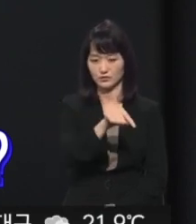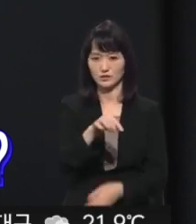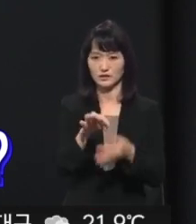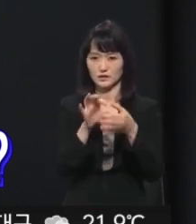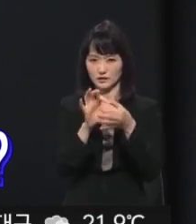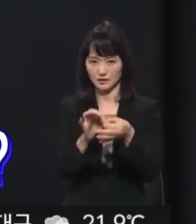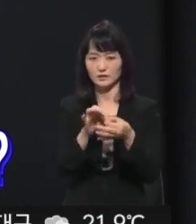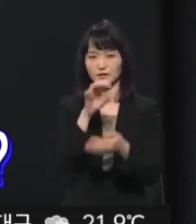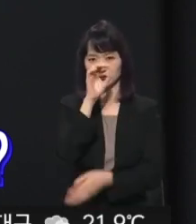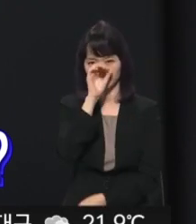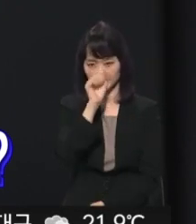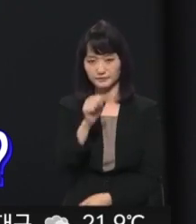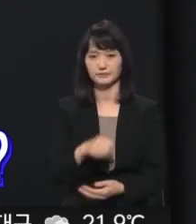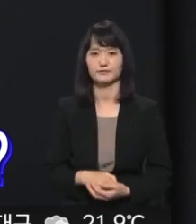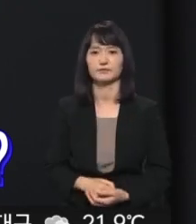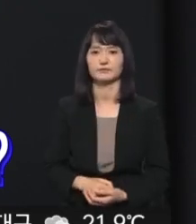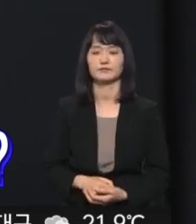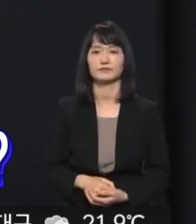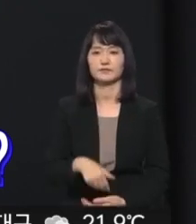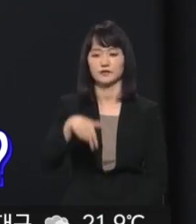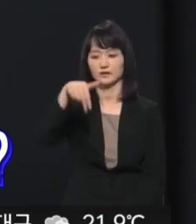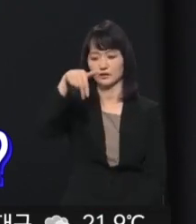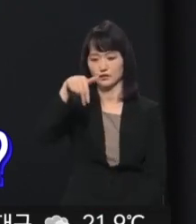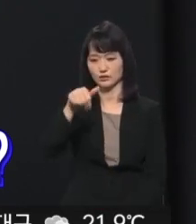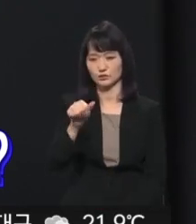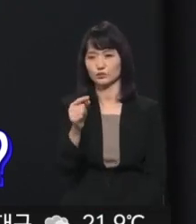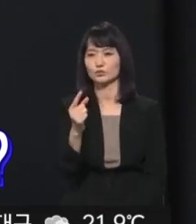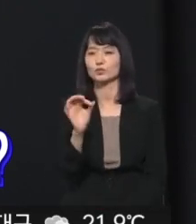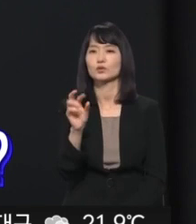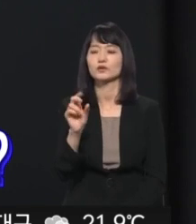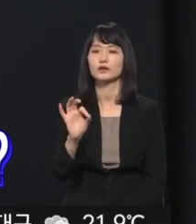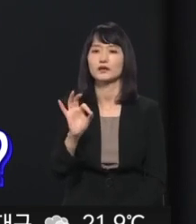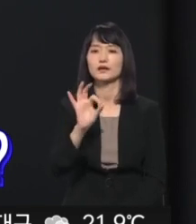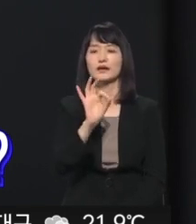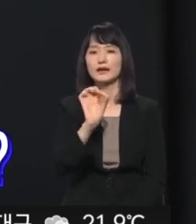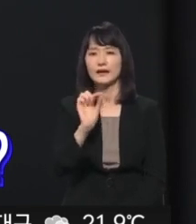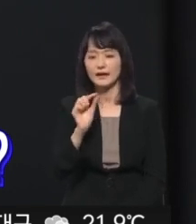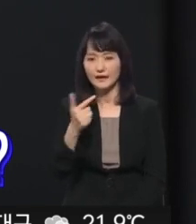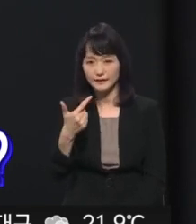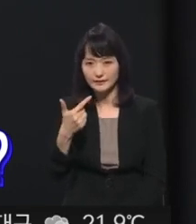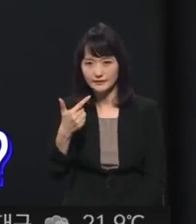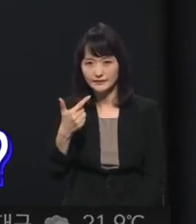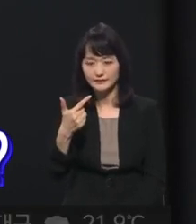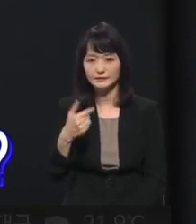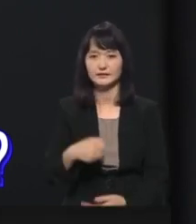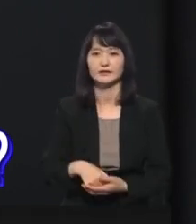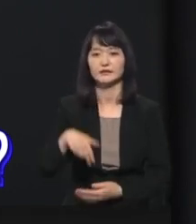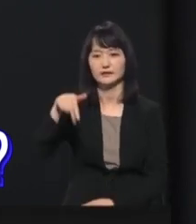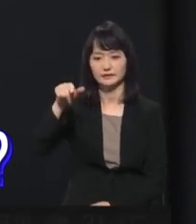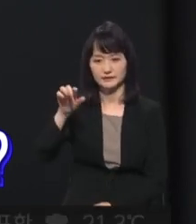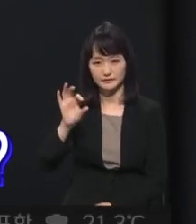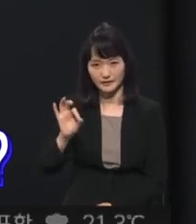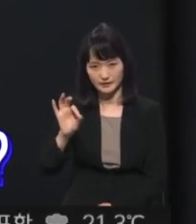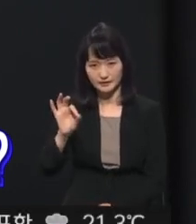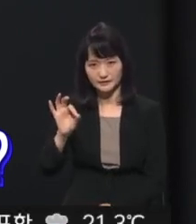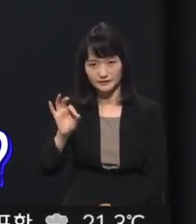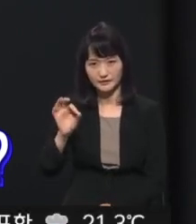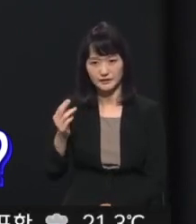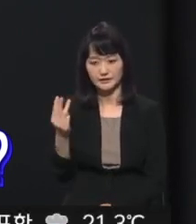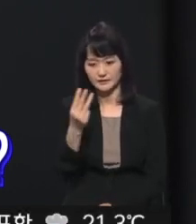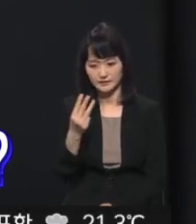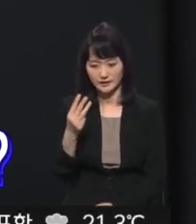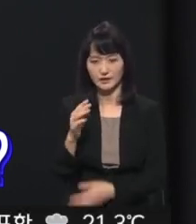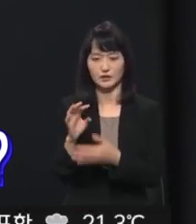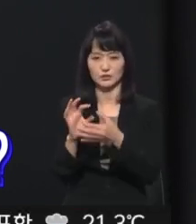그래서 조형 장제원 안철수 이렇게 3강 연대를 만들어서 당 지도부 로나 감기를 지금 자꾸 계신 것 아닌가 라고